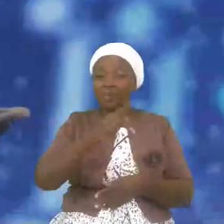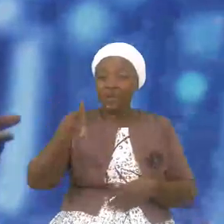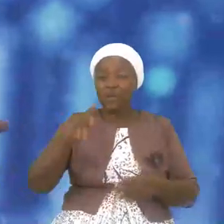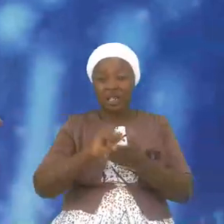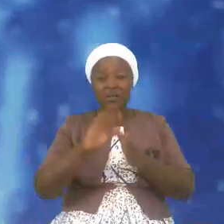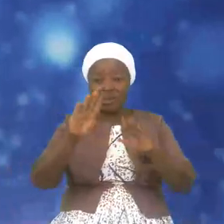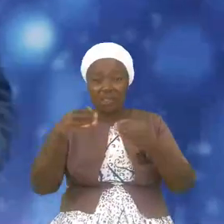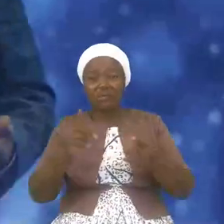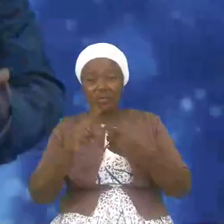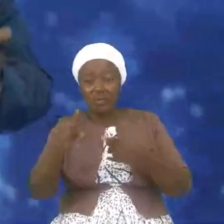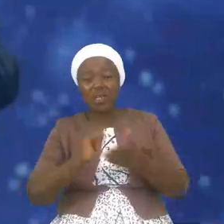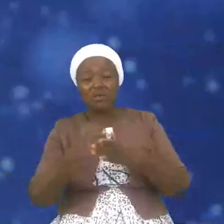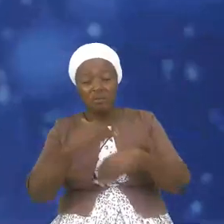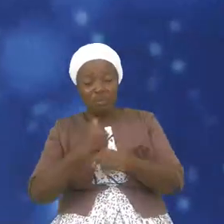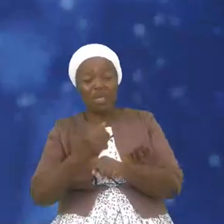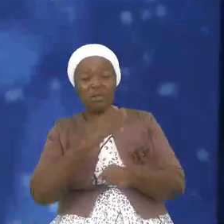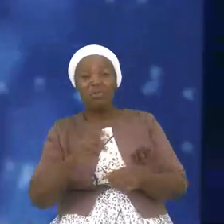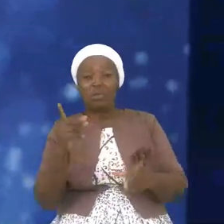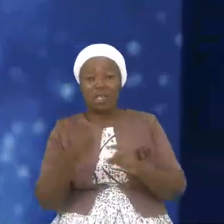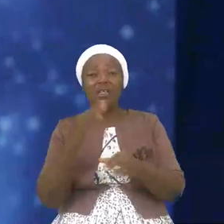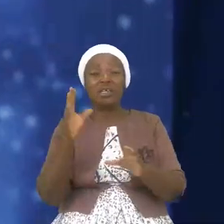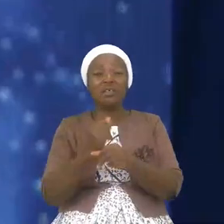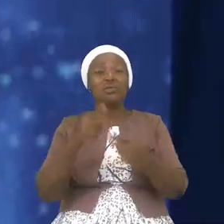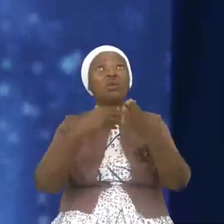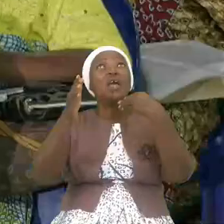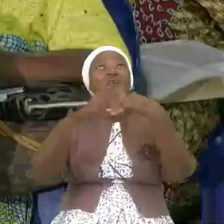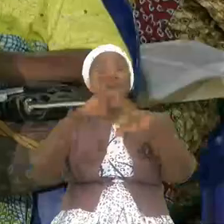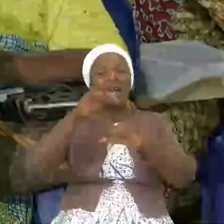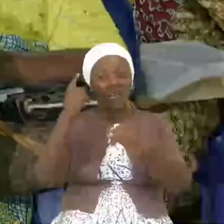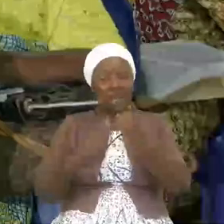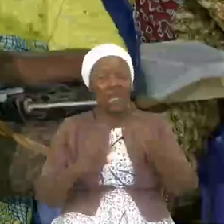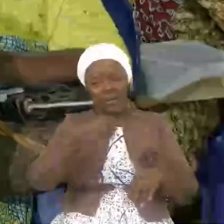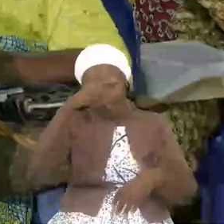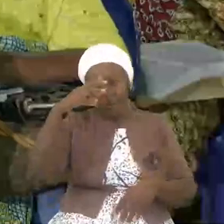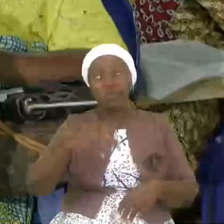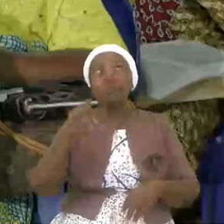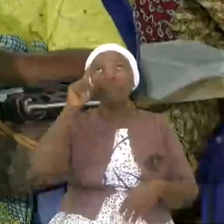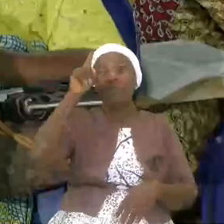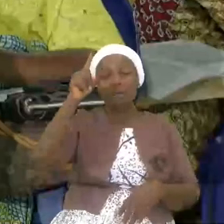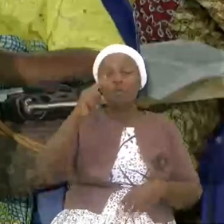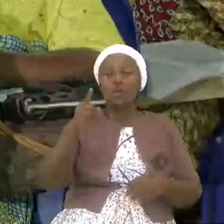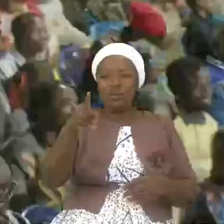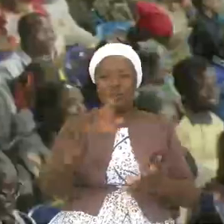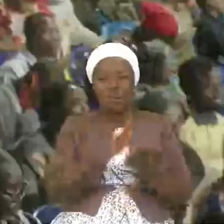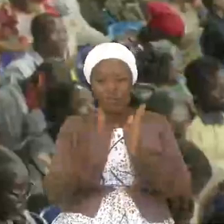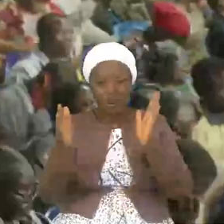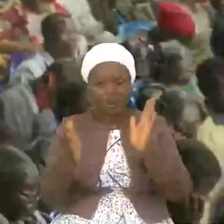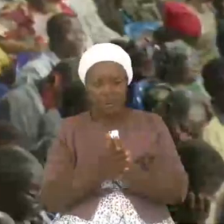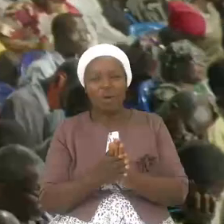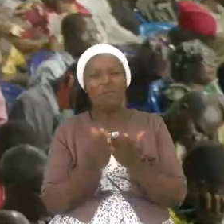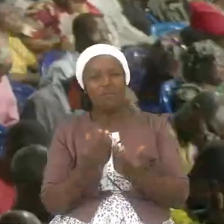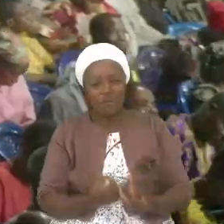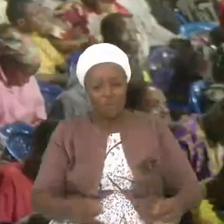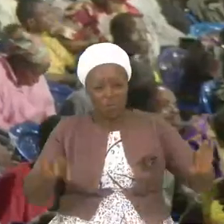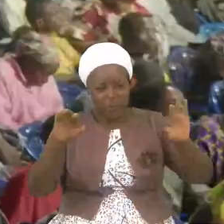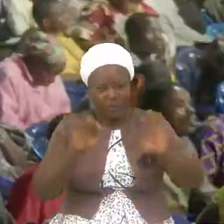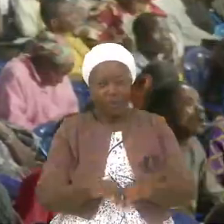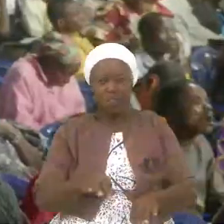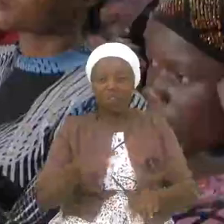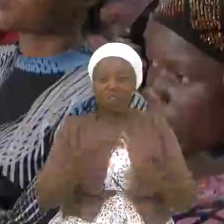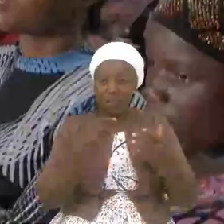qu'il puisse te tracer le passage pour que tu ailles au ciel. Et à cause de lui, tu pourras être digne. Ce